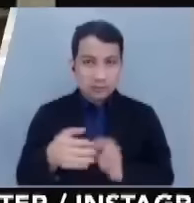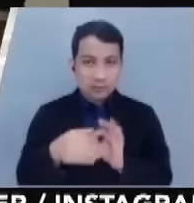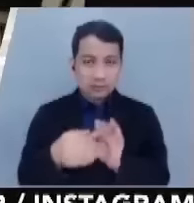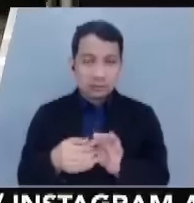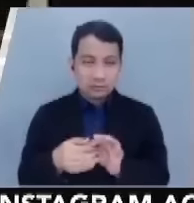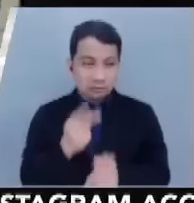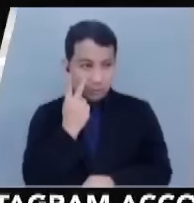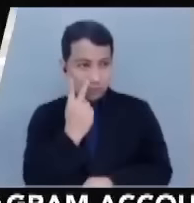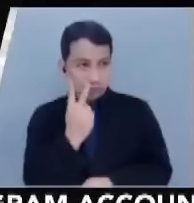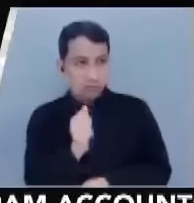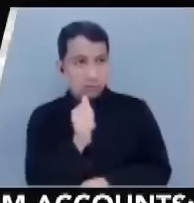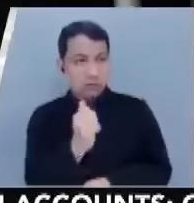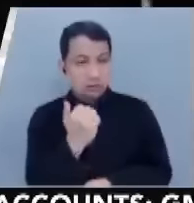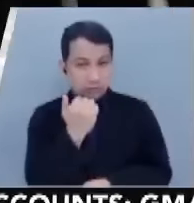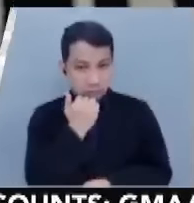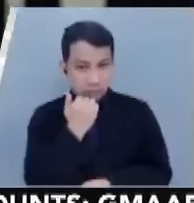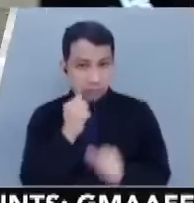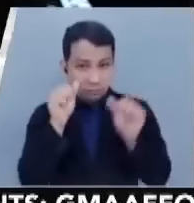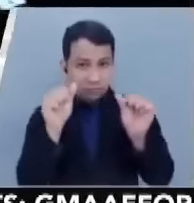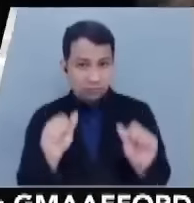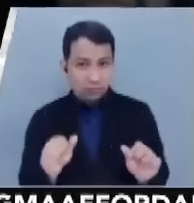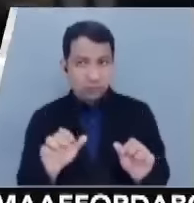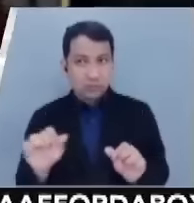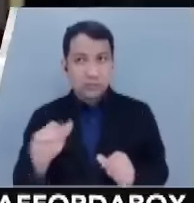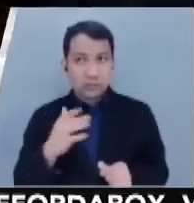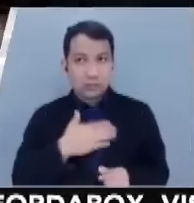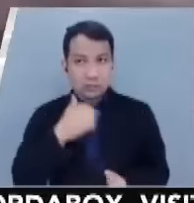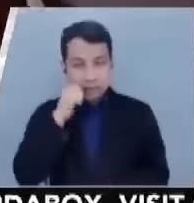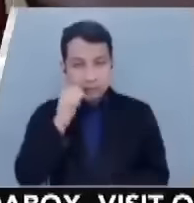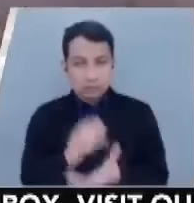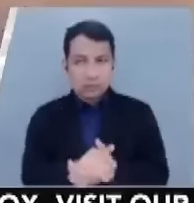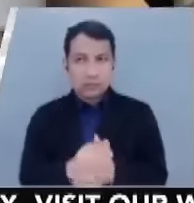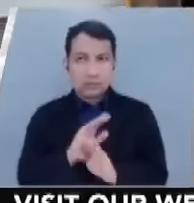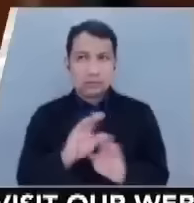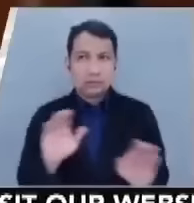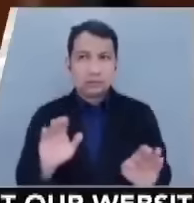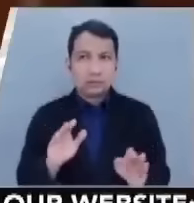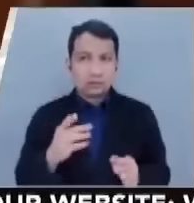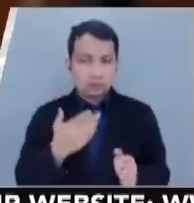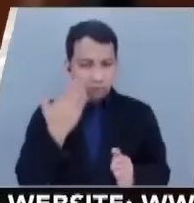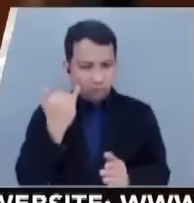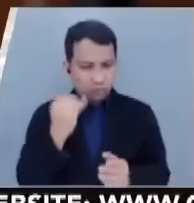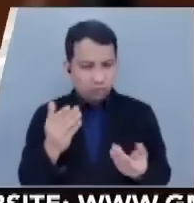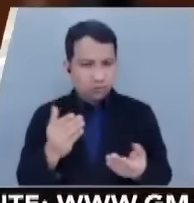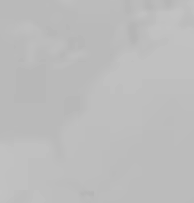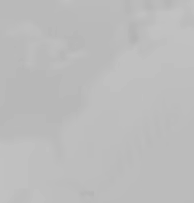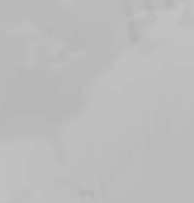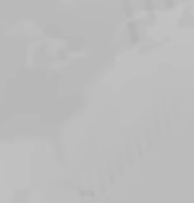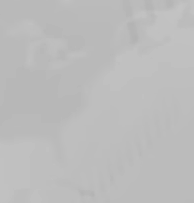na masama sa post ng kanyang asawa. Wala raw itong intensyong mambastos.